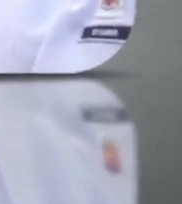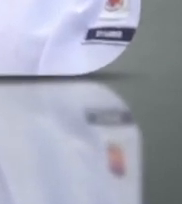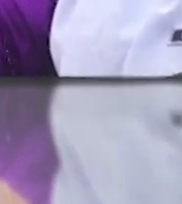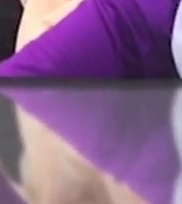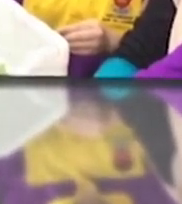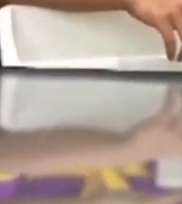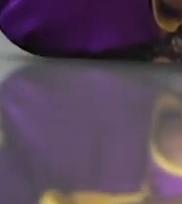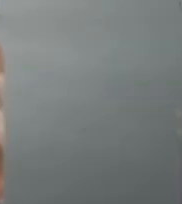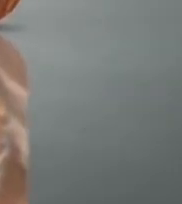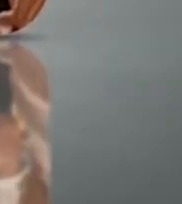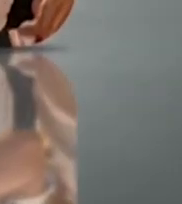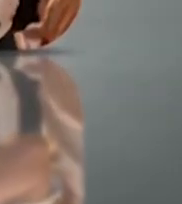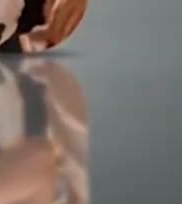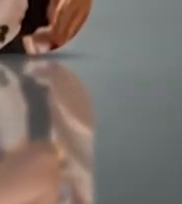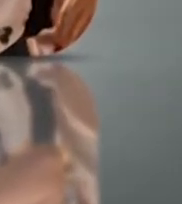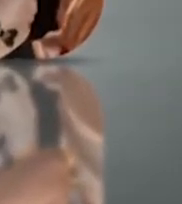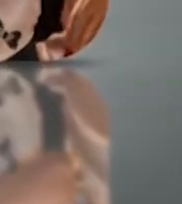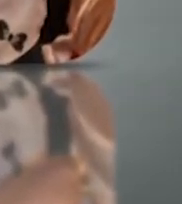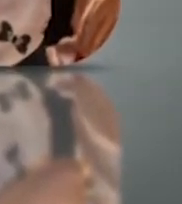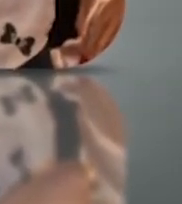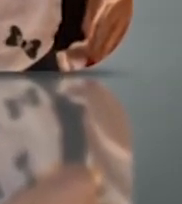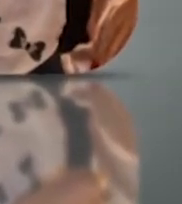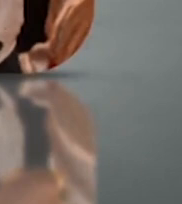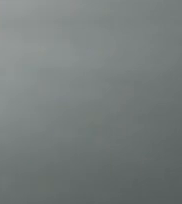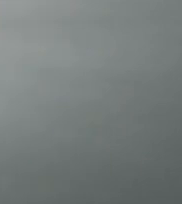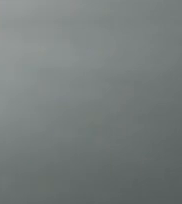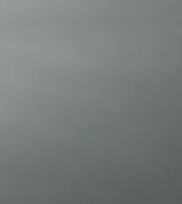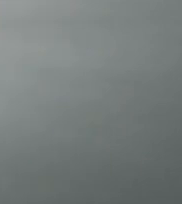hai hai hai hai